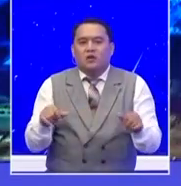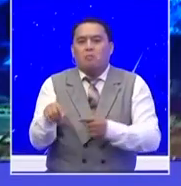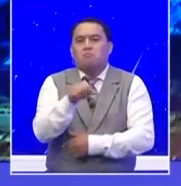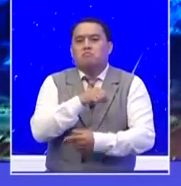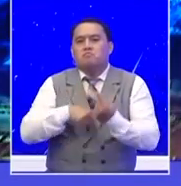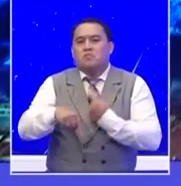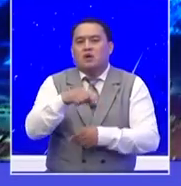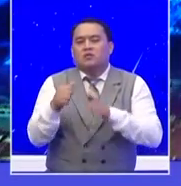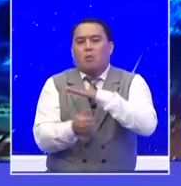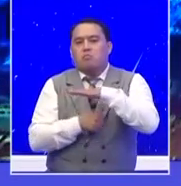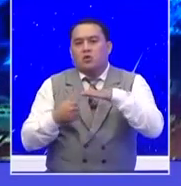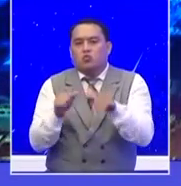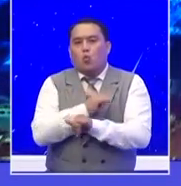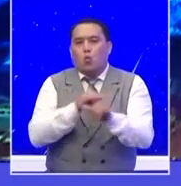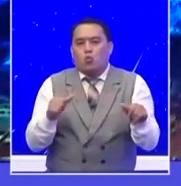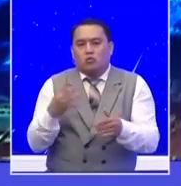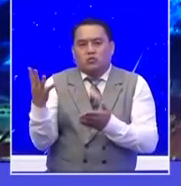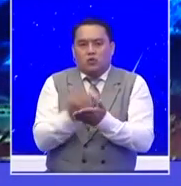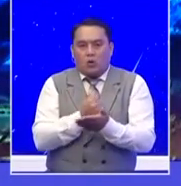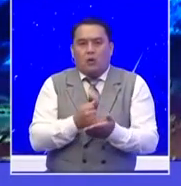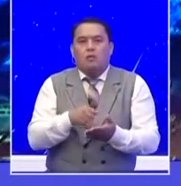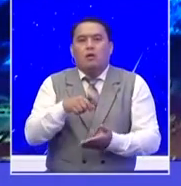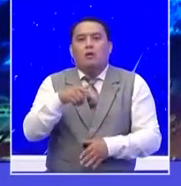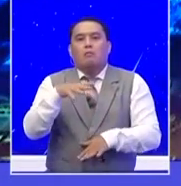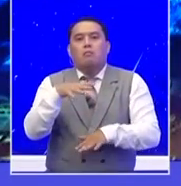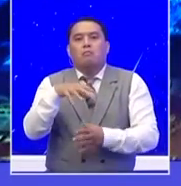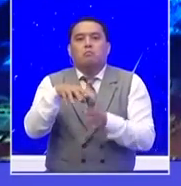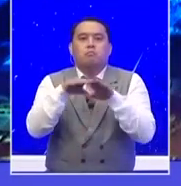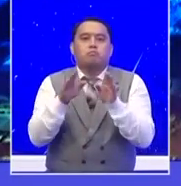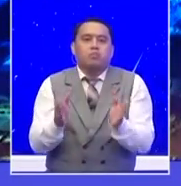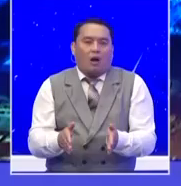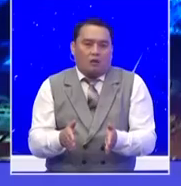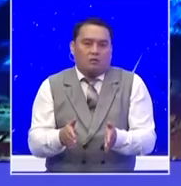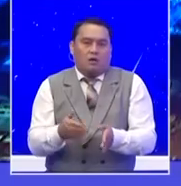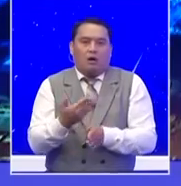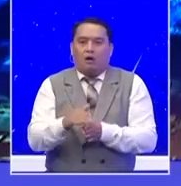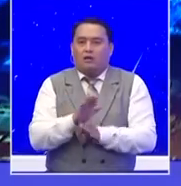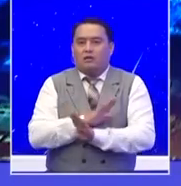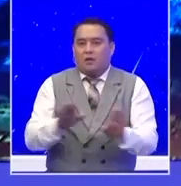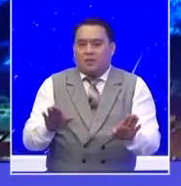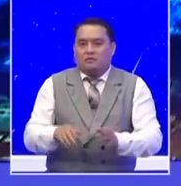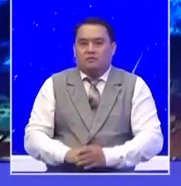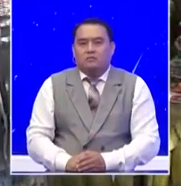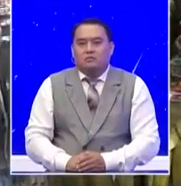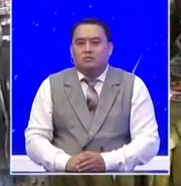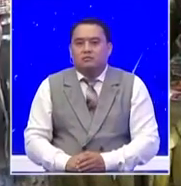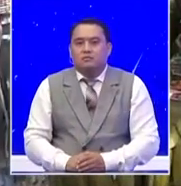безработицу, увеличить семейный доход удалось ей благодаря банкам. Однако речь идет не о кредитных учреждениях.